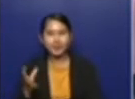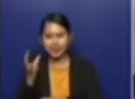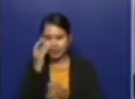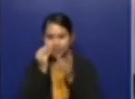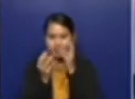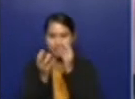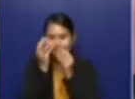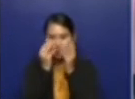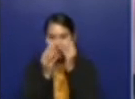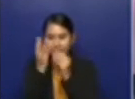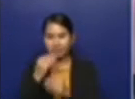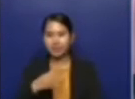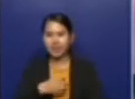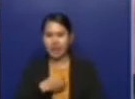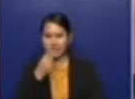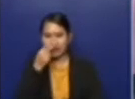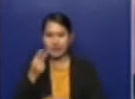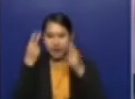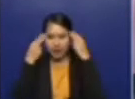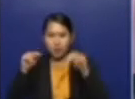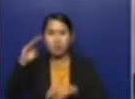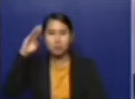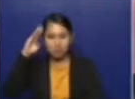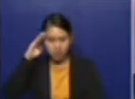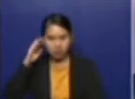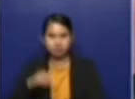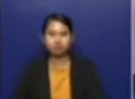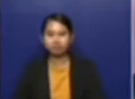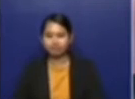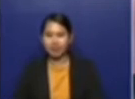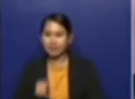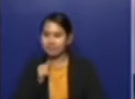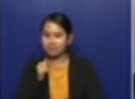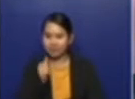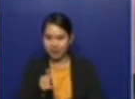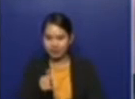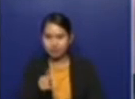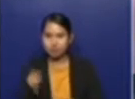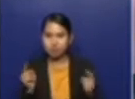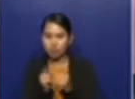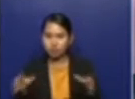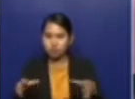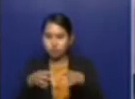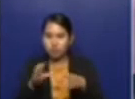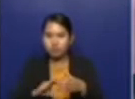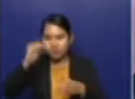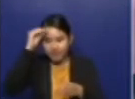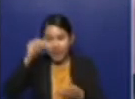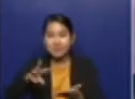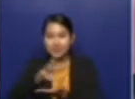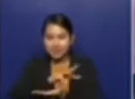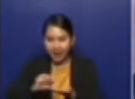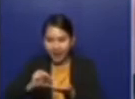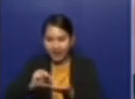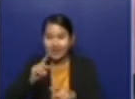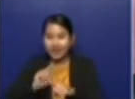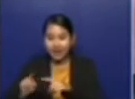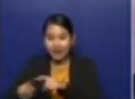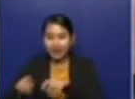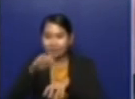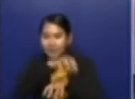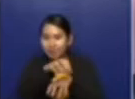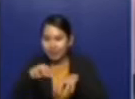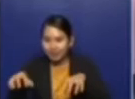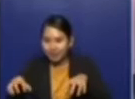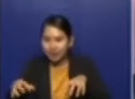ชาได้เดินทางไปฟังเสียงของนักศึกษาในมหาวิทยาลัยเดินเข้า